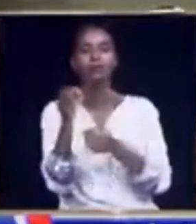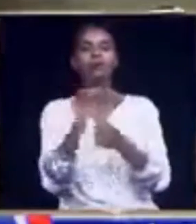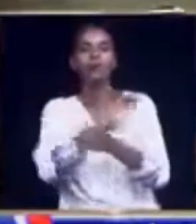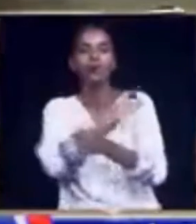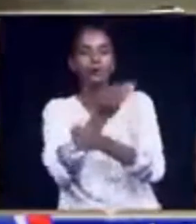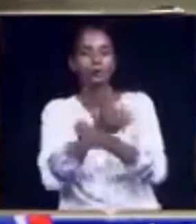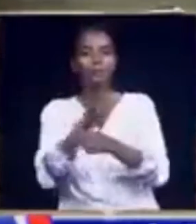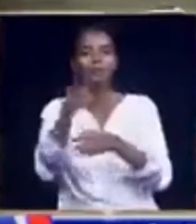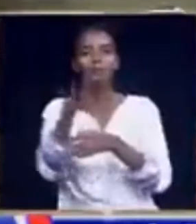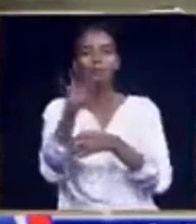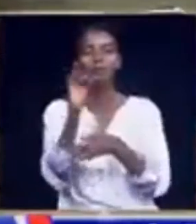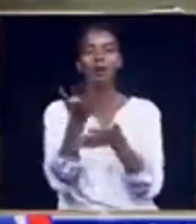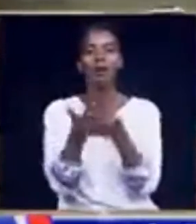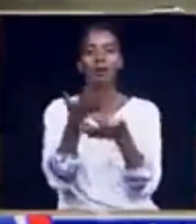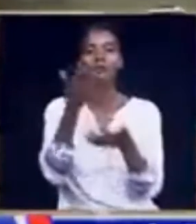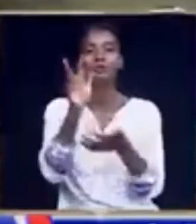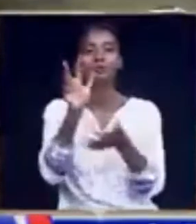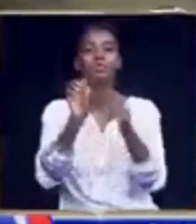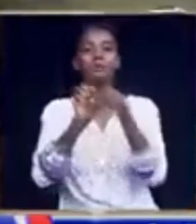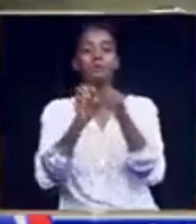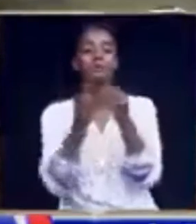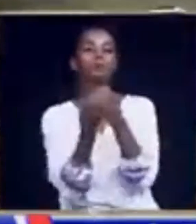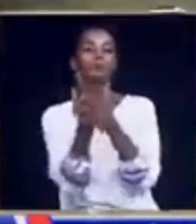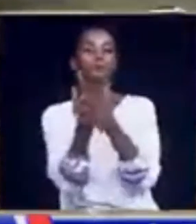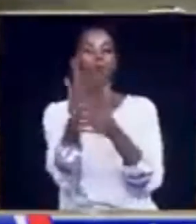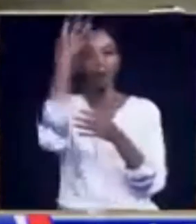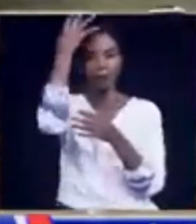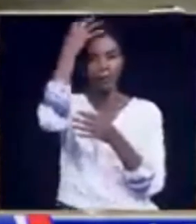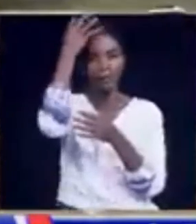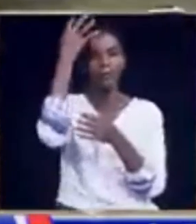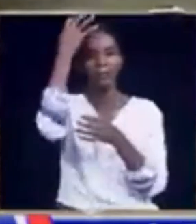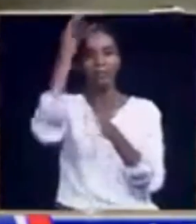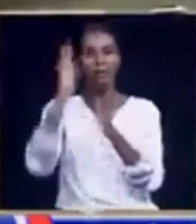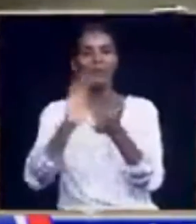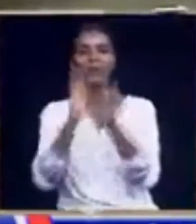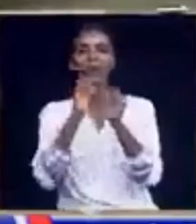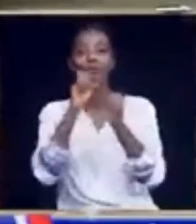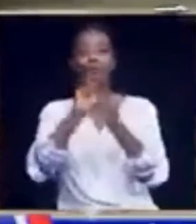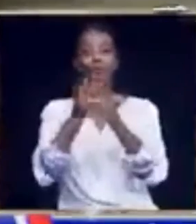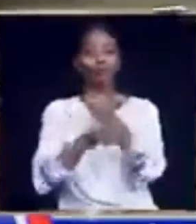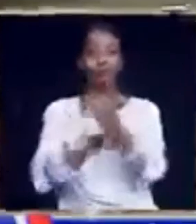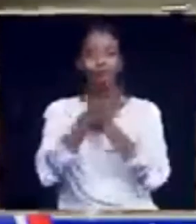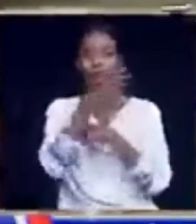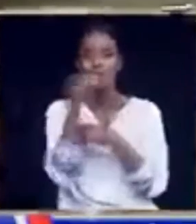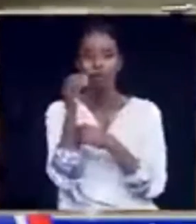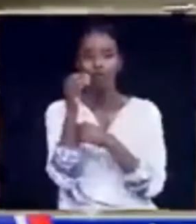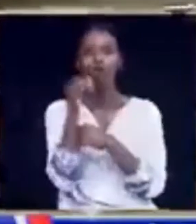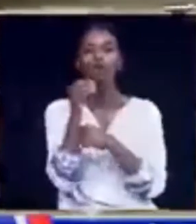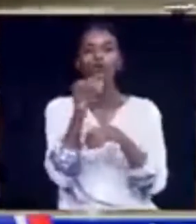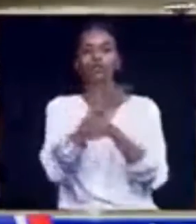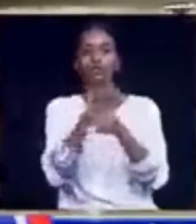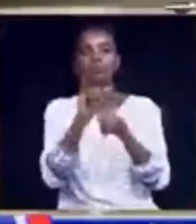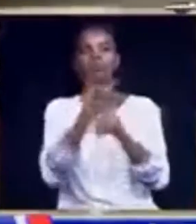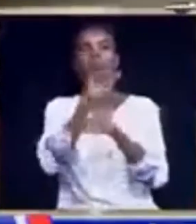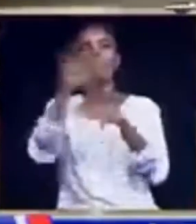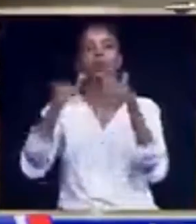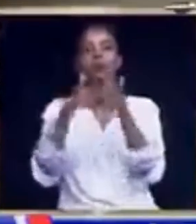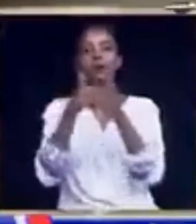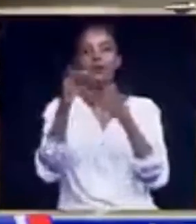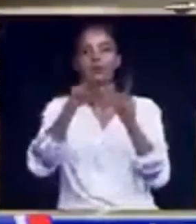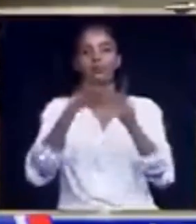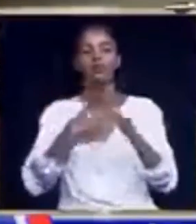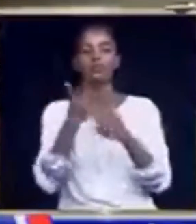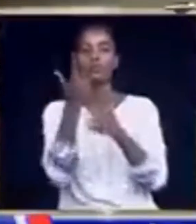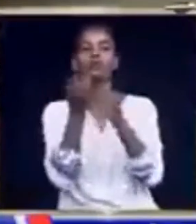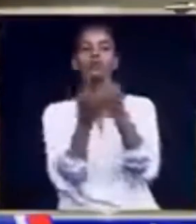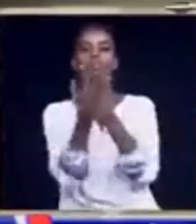በጉልበት የምናገኘው ሀብት ከሶስት ምንጮች ከመንግስት፣ መንግስታዊ ካልሆነ ድርጅቶችና እንዲሁም ደግሞ ከመላው ህዝባችን ከሶስት